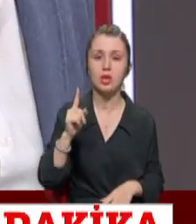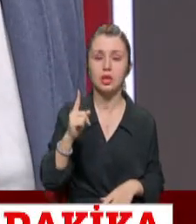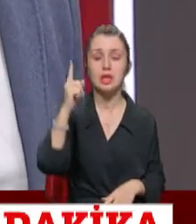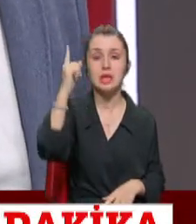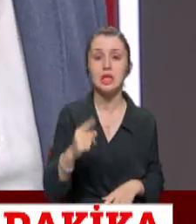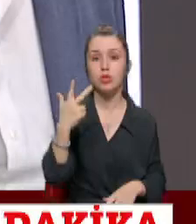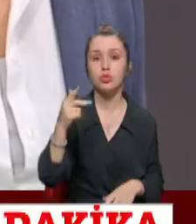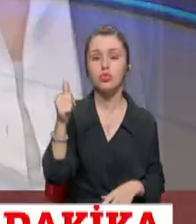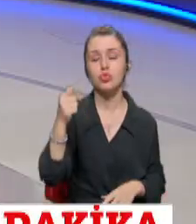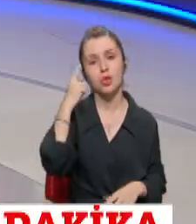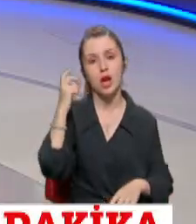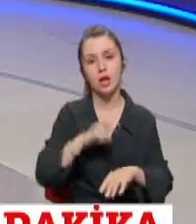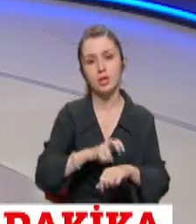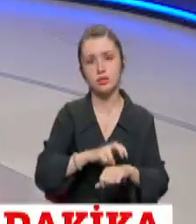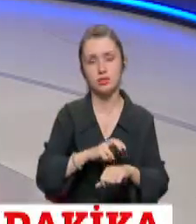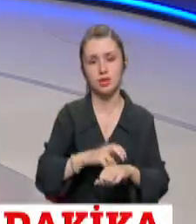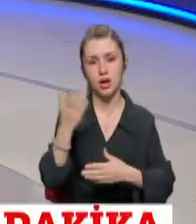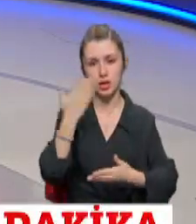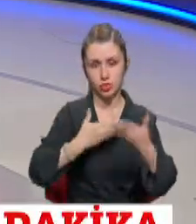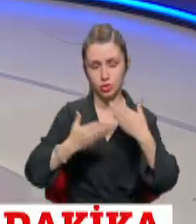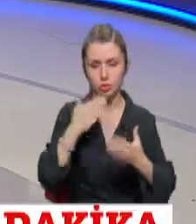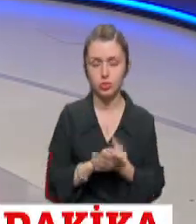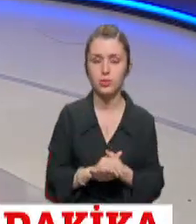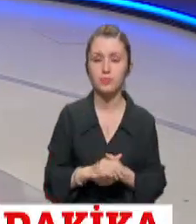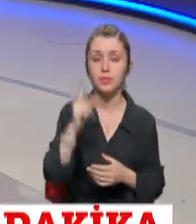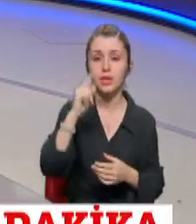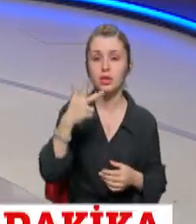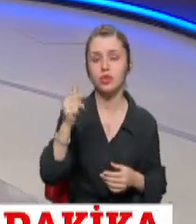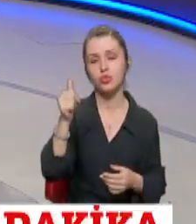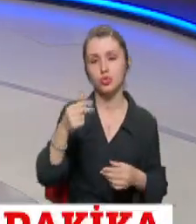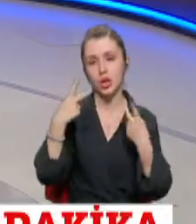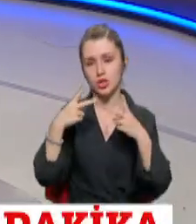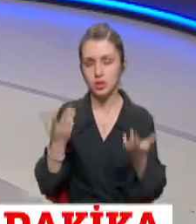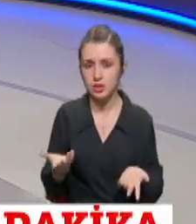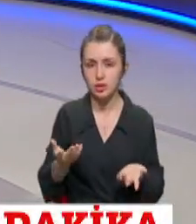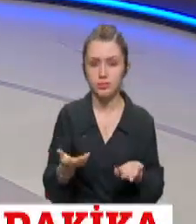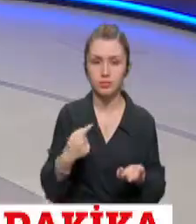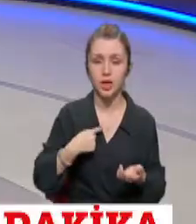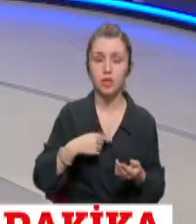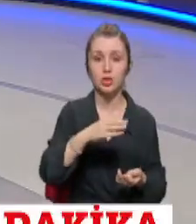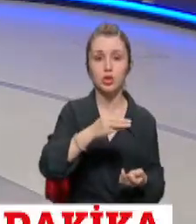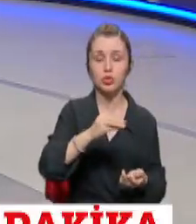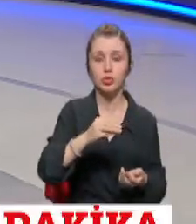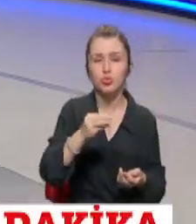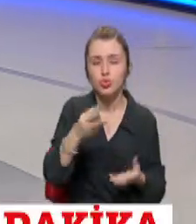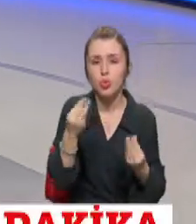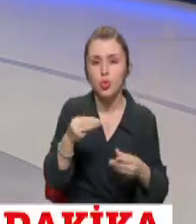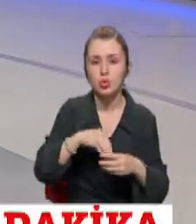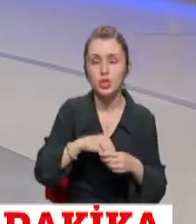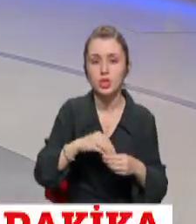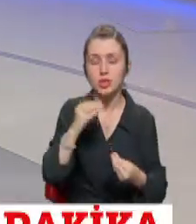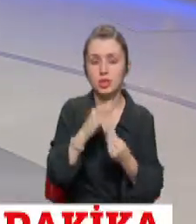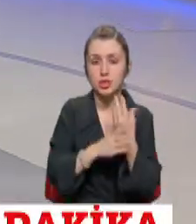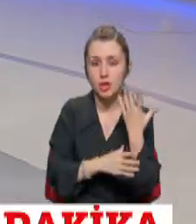ilk 3 günü anlatıyordunuz. Evet, ilk 3 gün açıkçası yani zaten ben çocuklar küçük olduğu için sabah